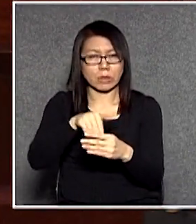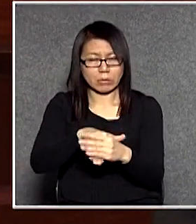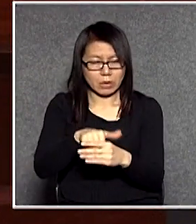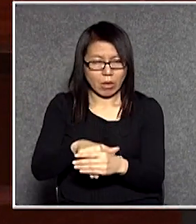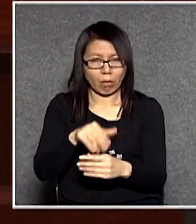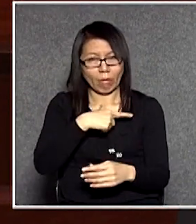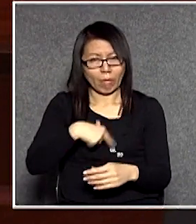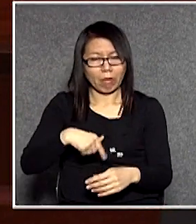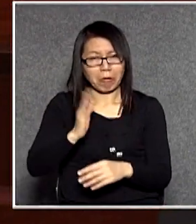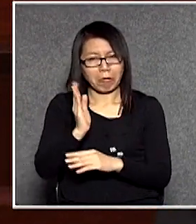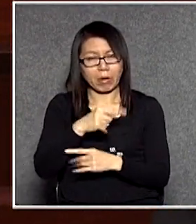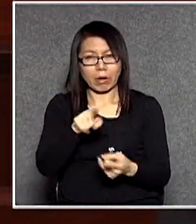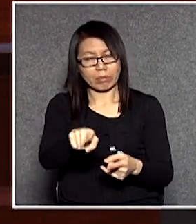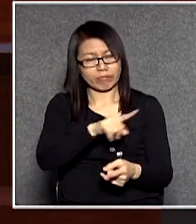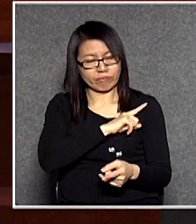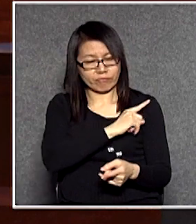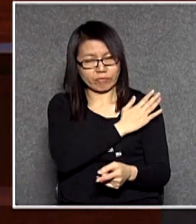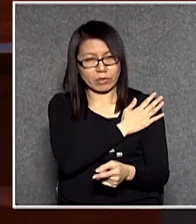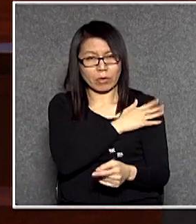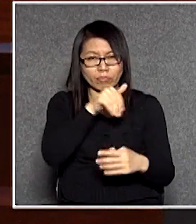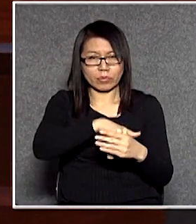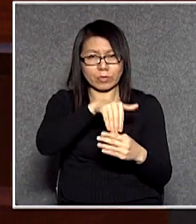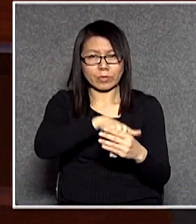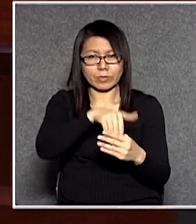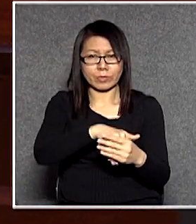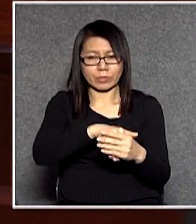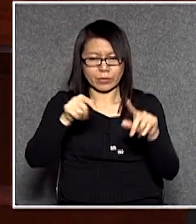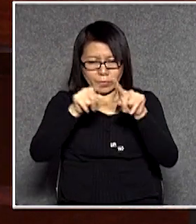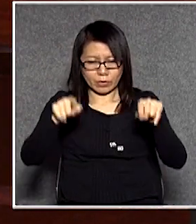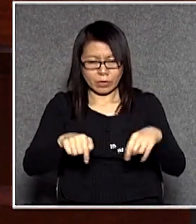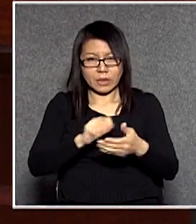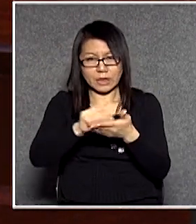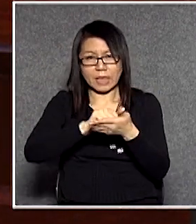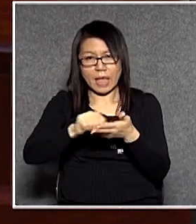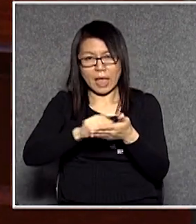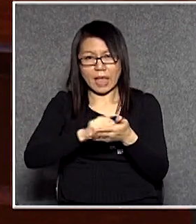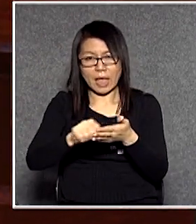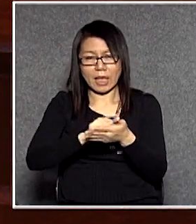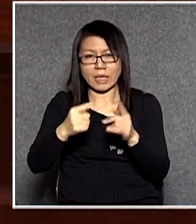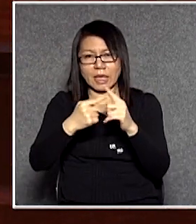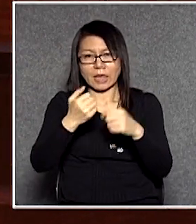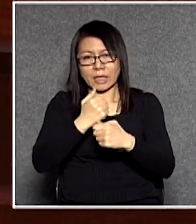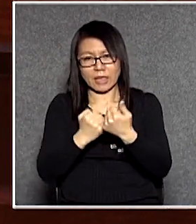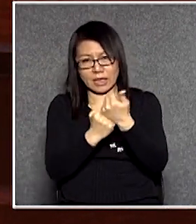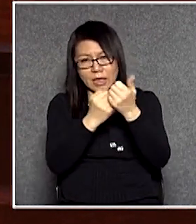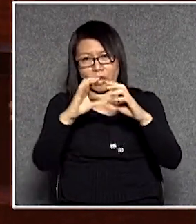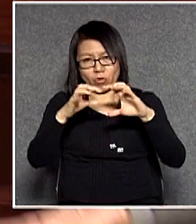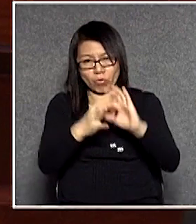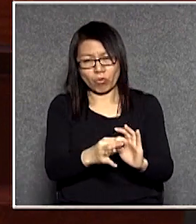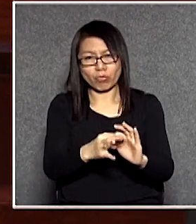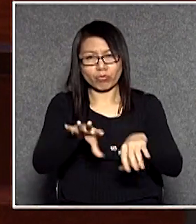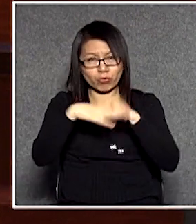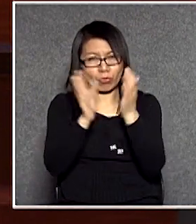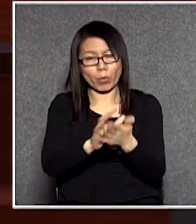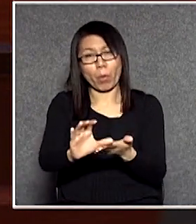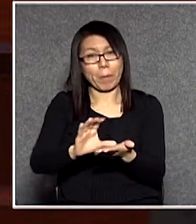簡單啫，你老人家去選舉，嗰張單好易報啫嘛，民建聯全數支付 ，OK， 選舉經費搞掂一張